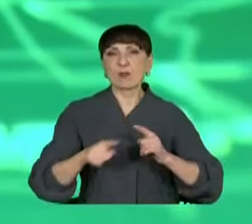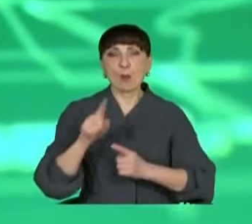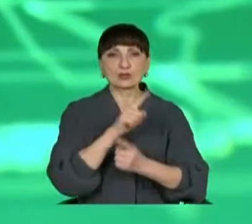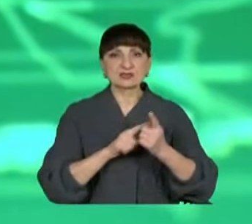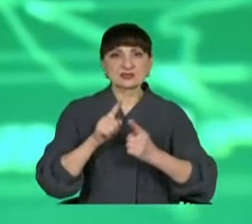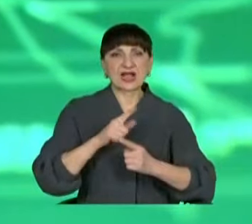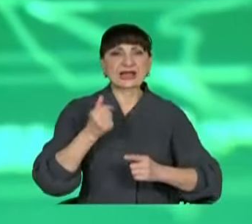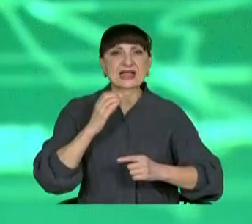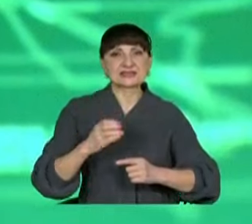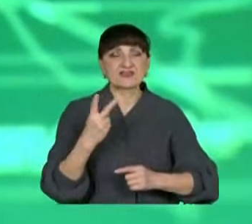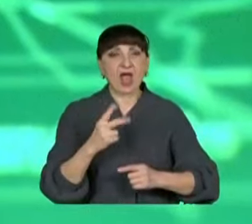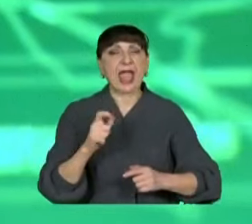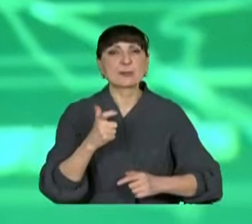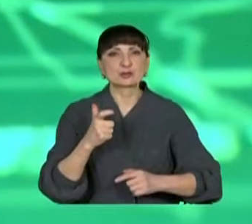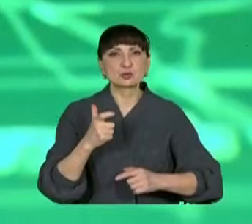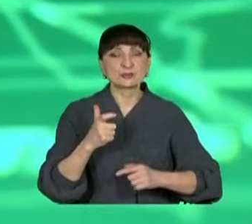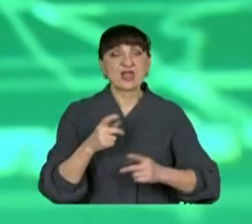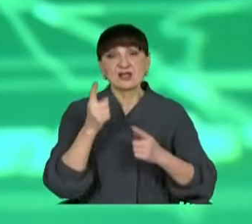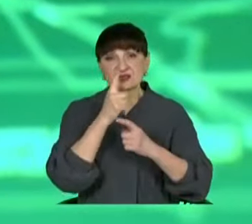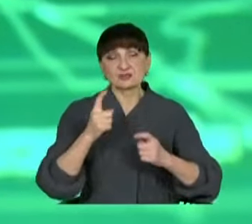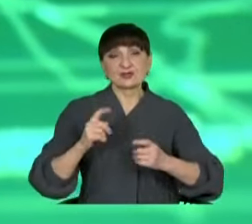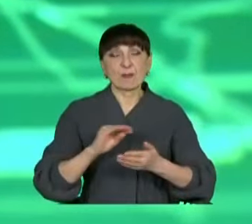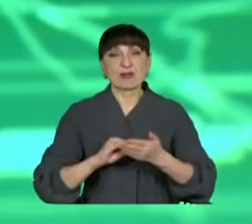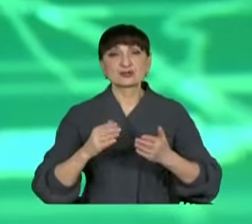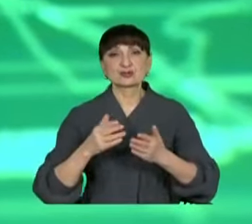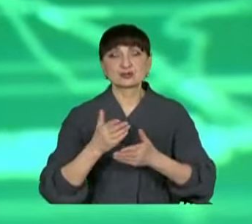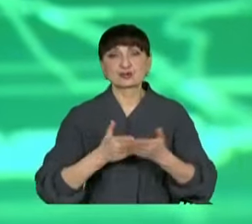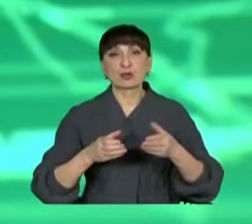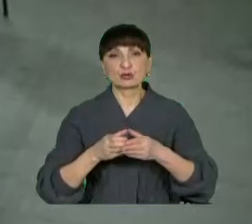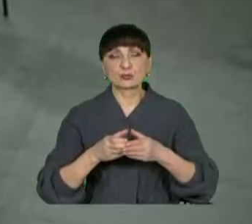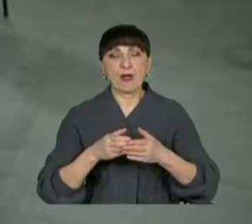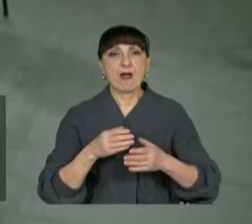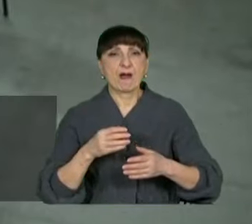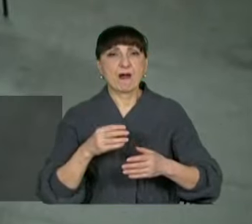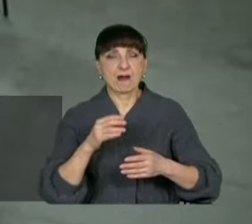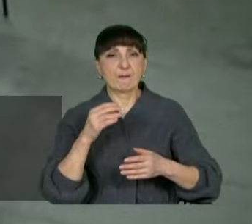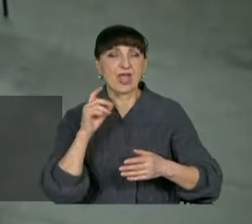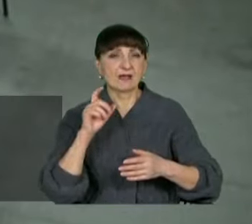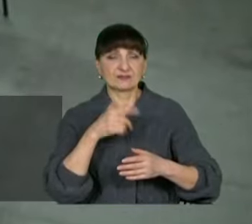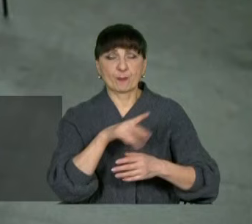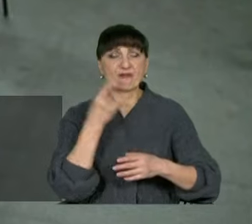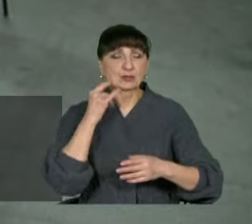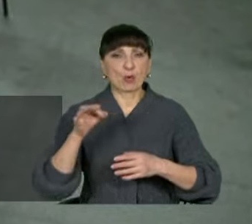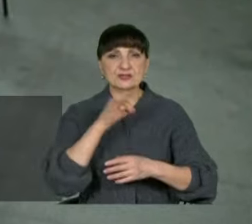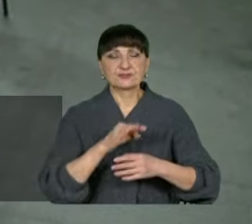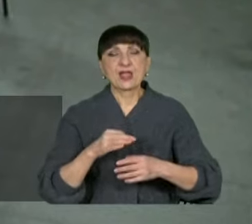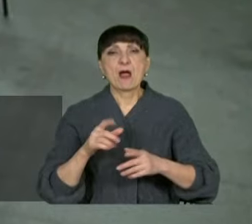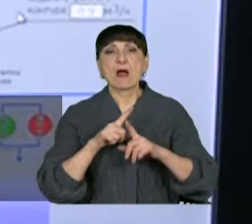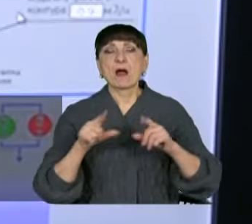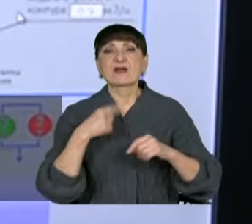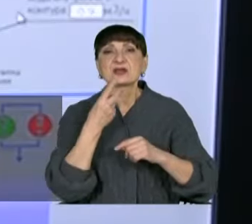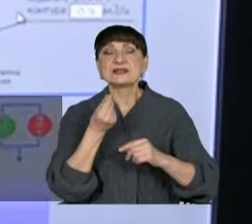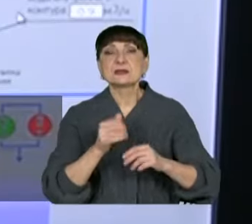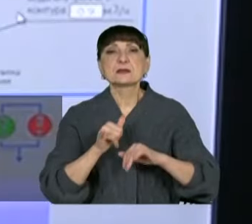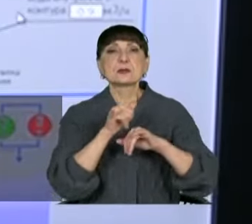модернизации ГРЭС-2 в Экибастузе. Об этом сообщили в пресс-службе прокуратуры Павлодарской области. По данным надзорного ведомства, средства предназначались